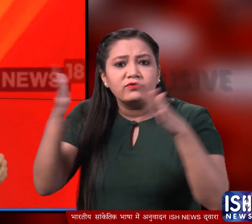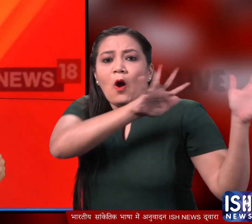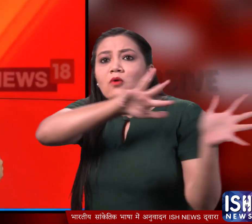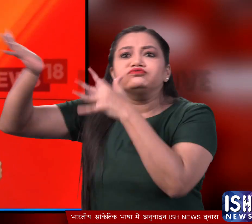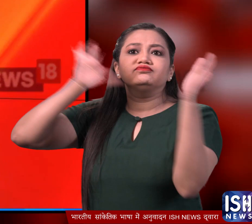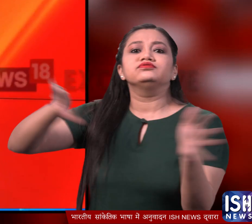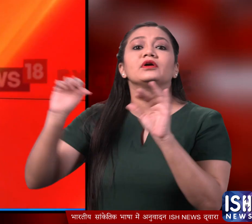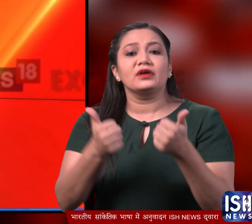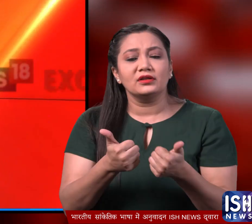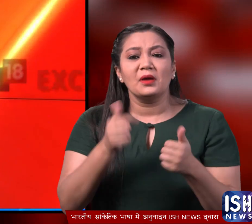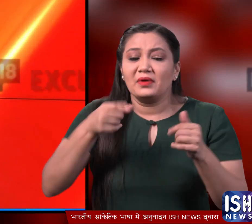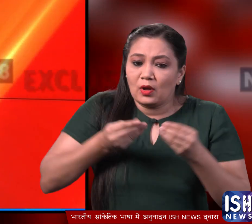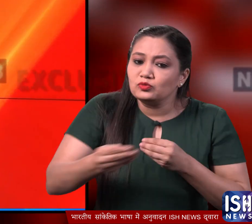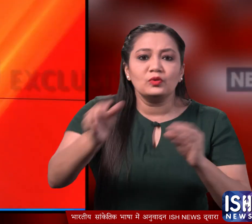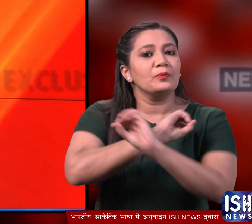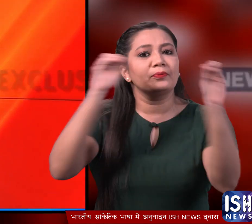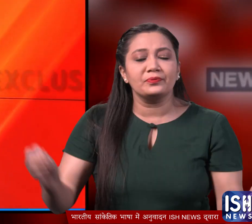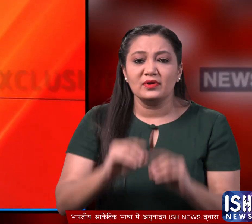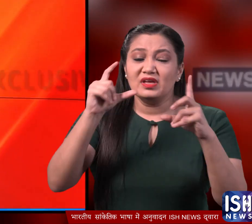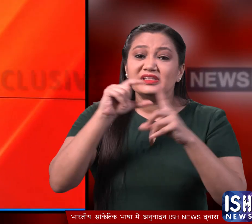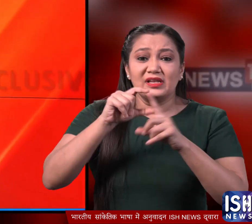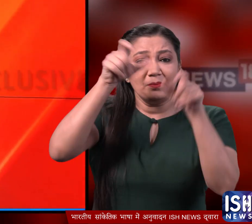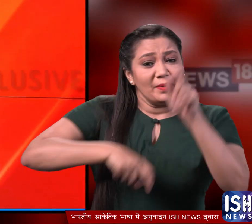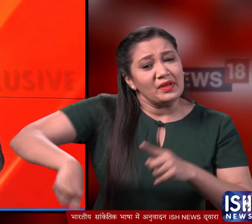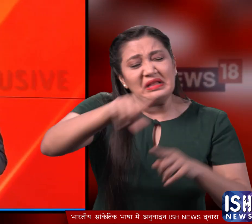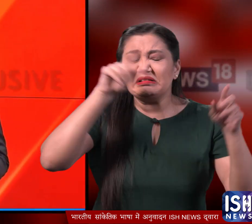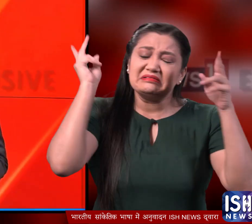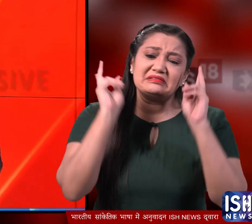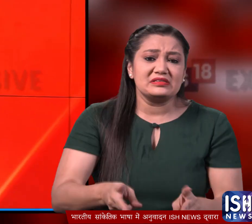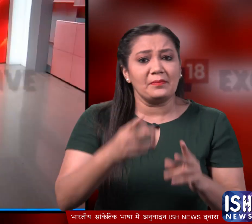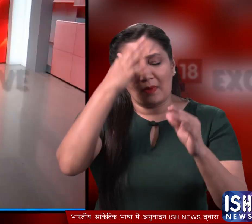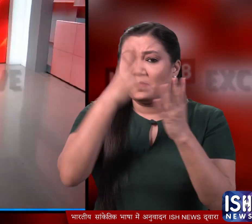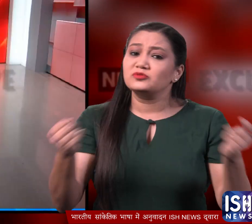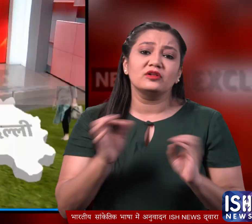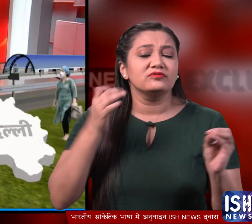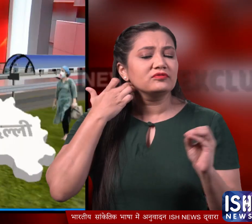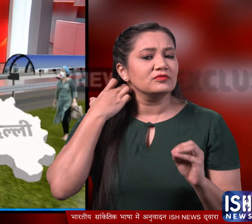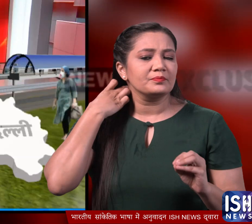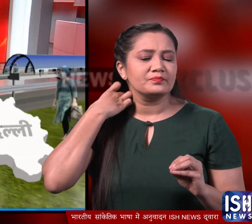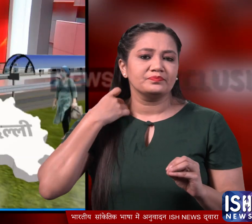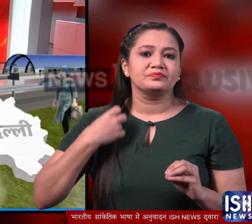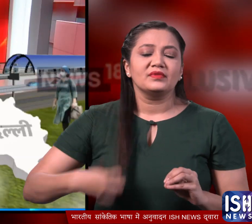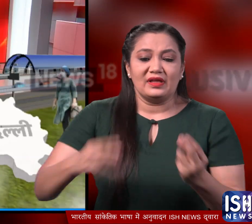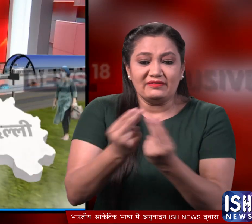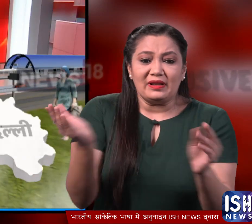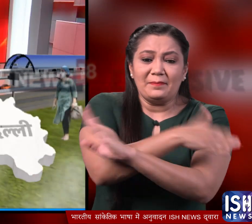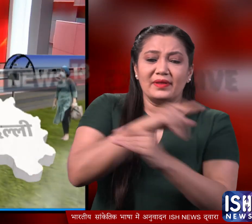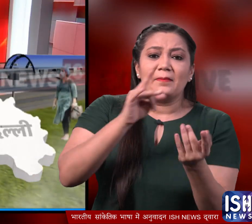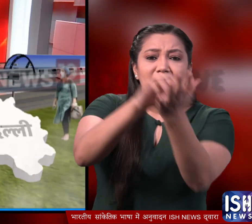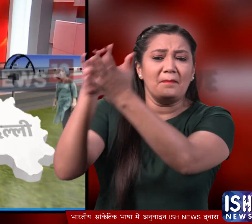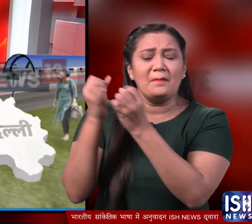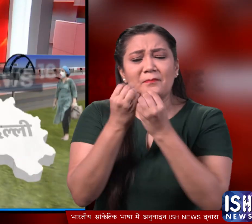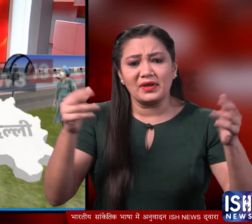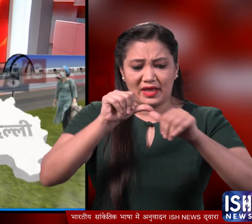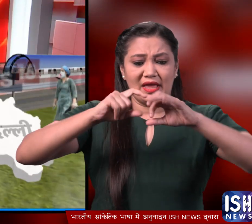آثار نہیں دکھ رہے یعنی دلی انسی آر کے لوگوں کو اس خطرناک پردوشن سے راحت ملنے کی کوئی امید نظر نہیں آ رہی دیوالی سے پہلے دلی کے